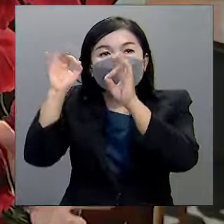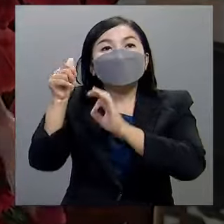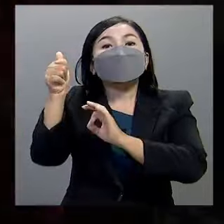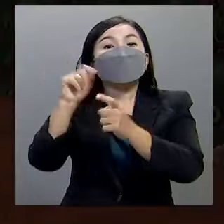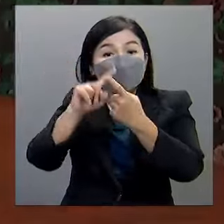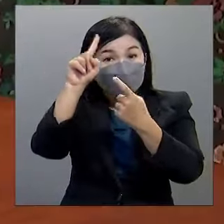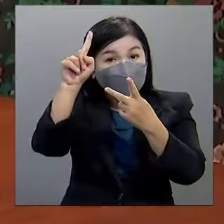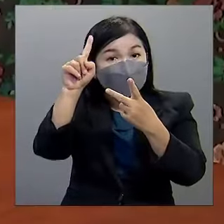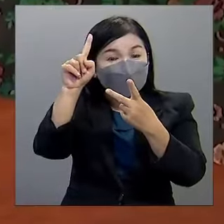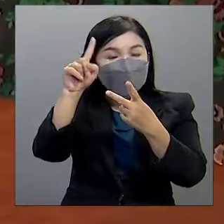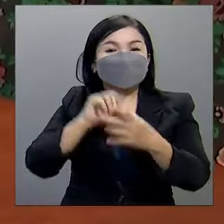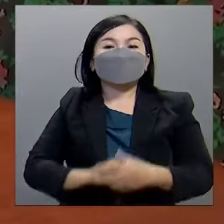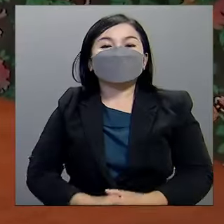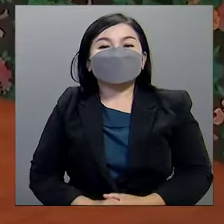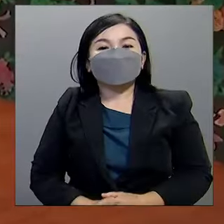คือ1ชิ้น